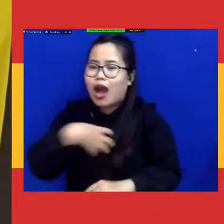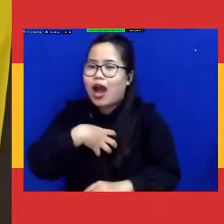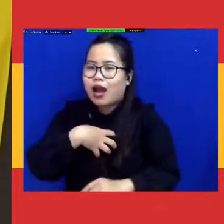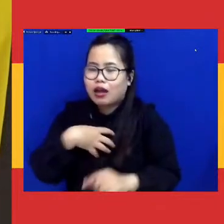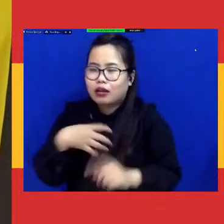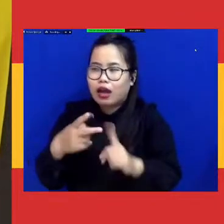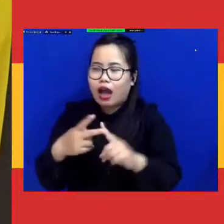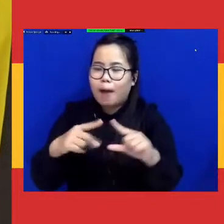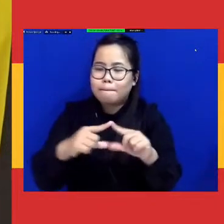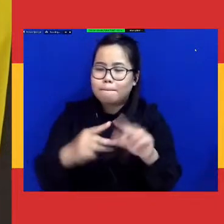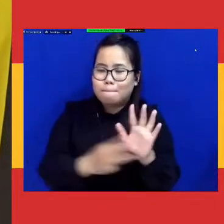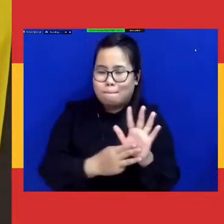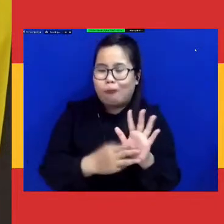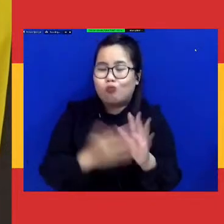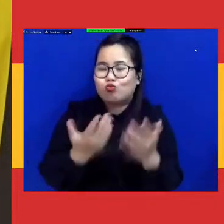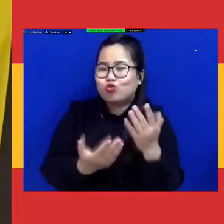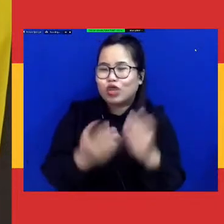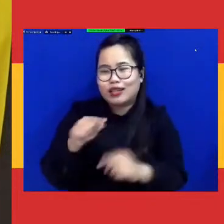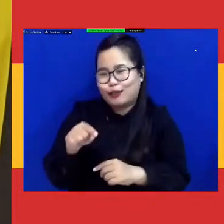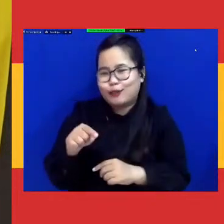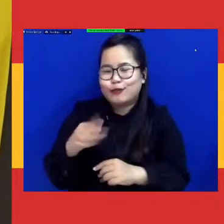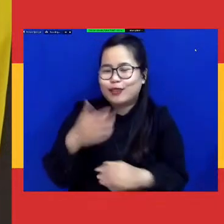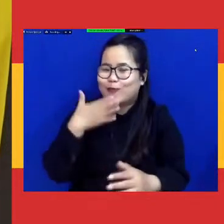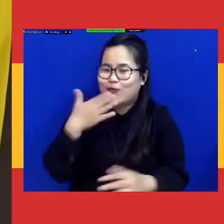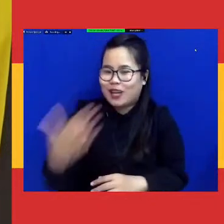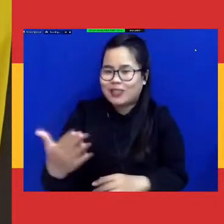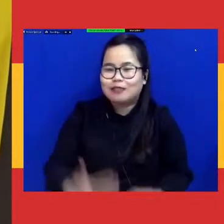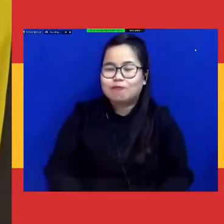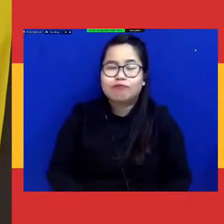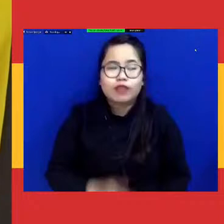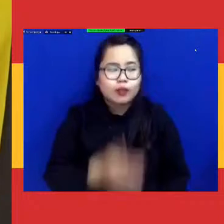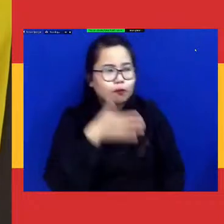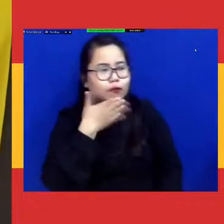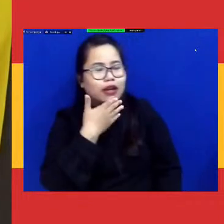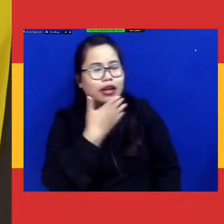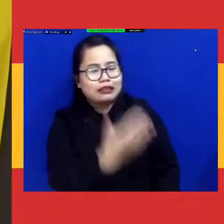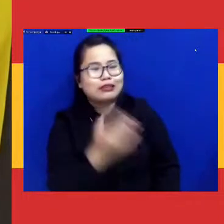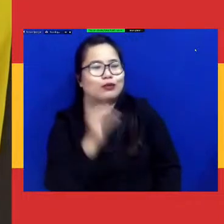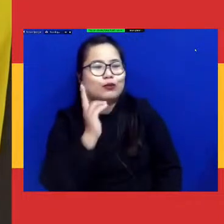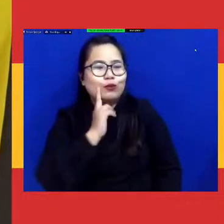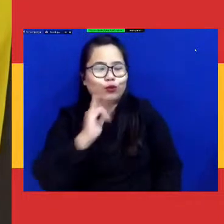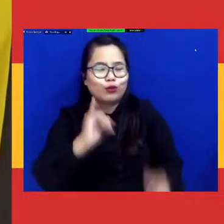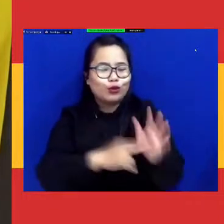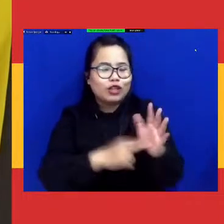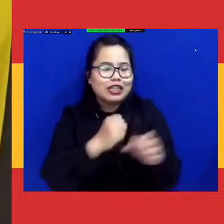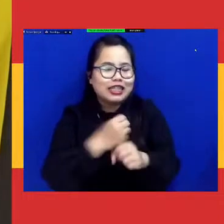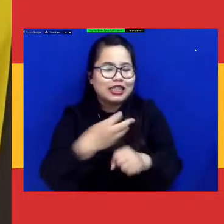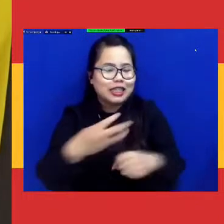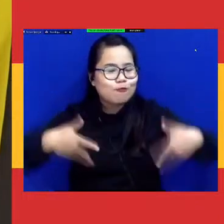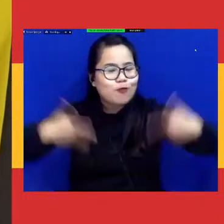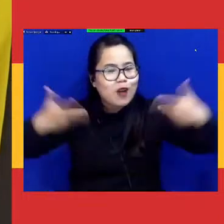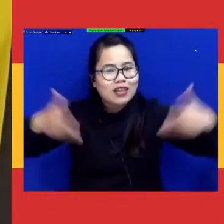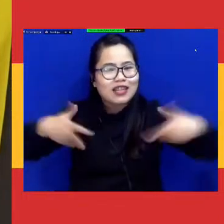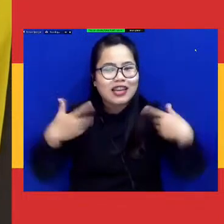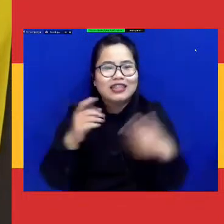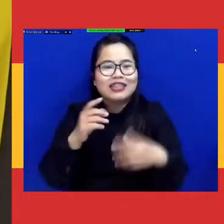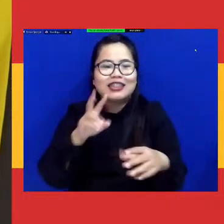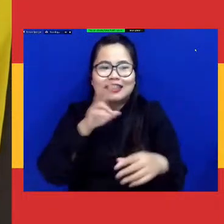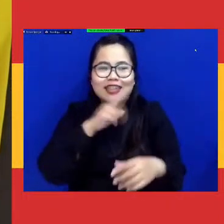HAM. Itu sih, ya terima kasih. Terima kasih Bu Inga, saya bahagia sekali karena maksudnya sampai